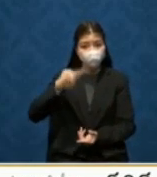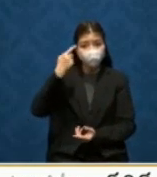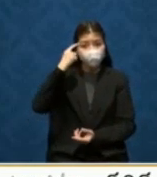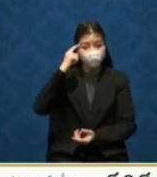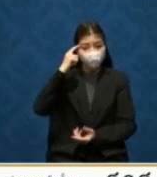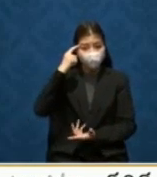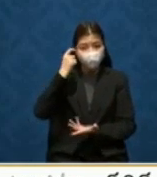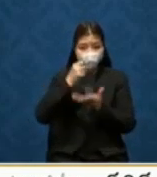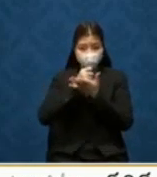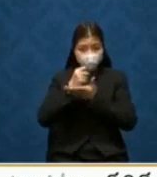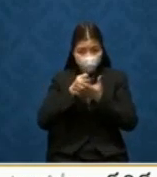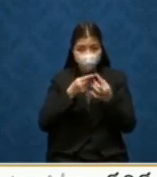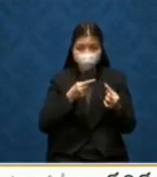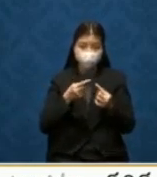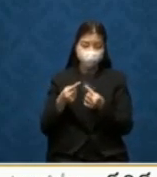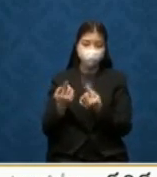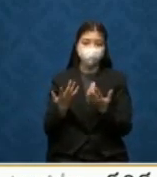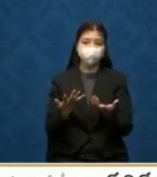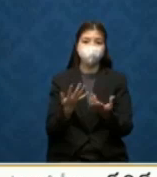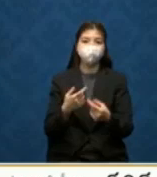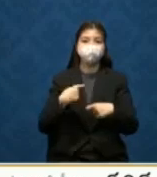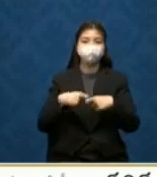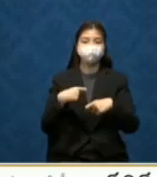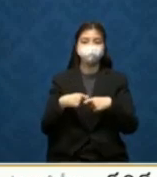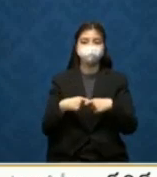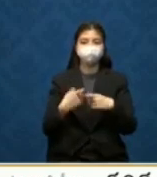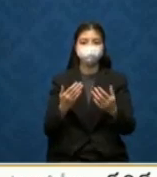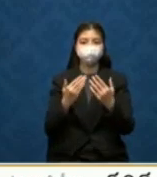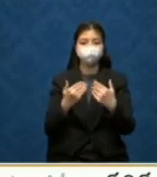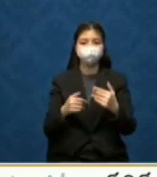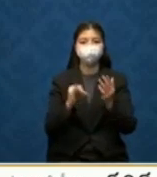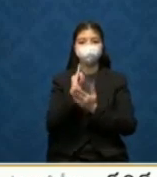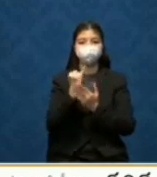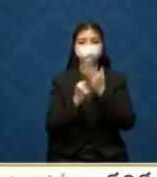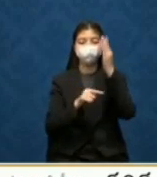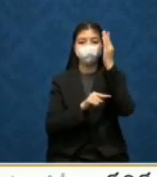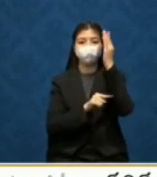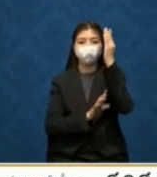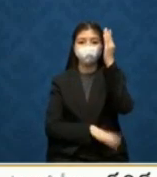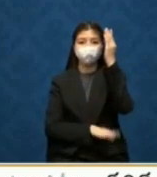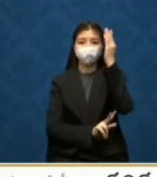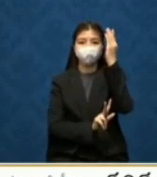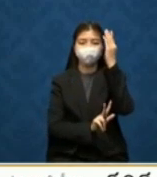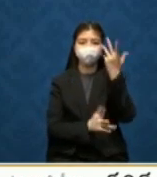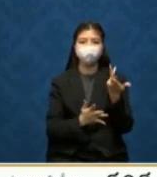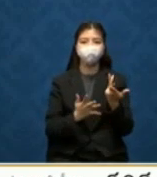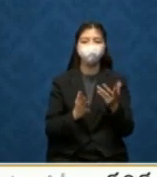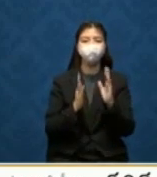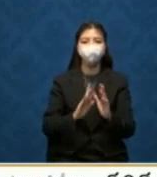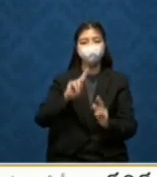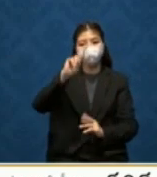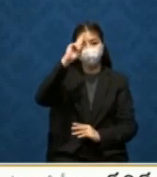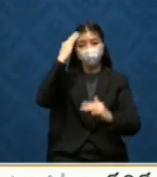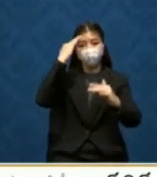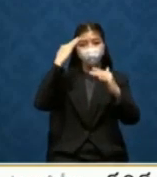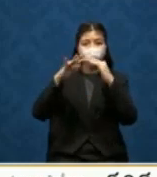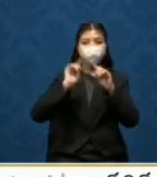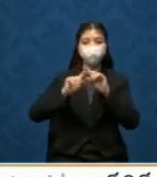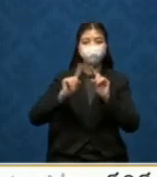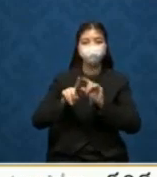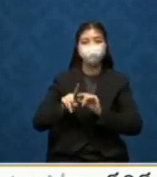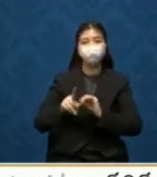นี้คนใน 3จังหวัดเป็นโรคจิตเวชเดือนละ 3-4คนท่านลองคิดดู